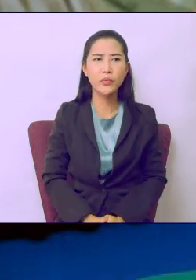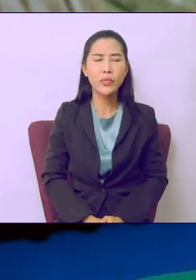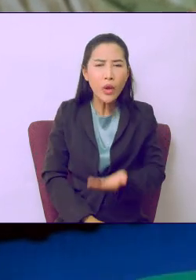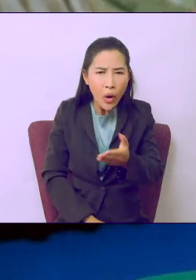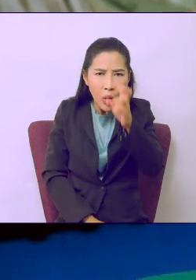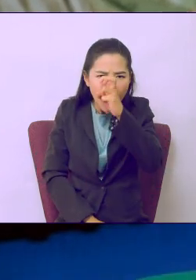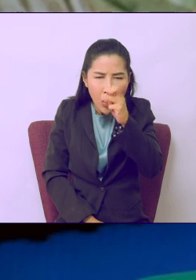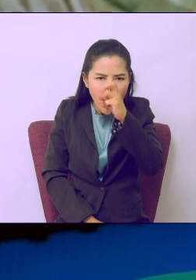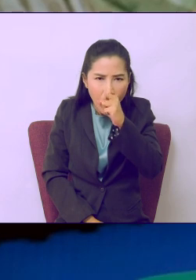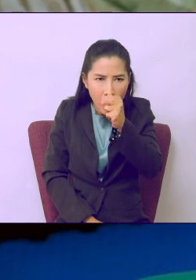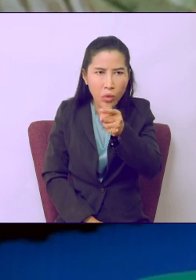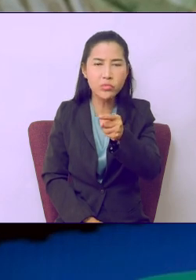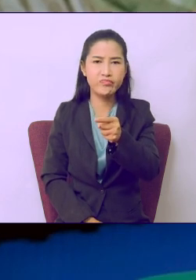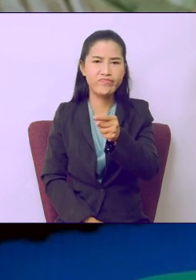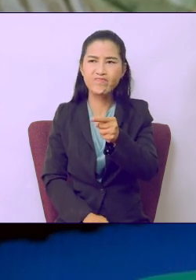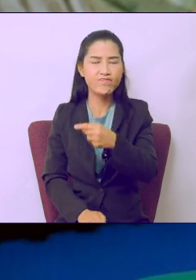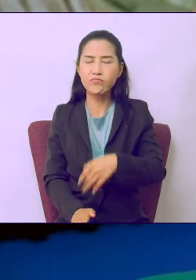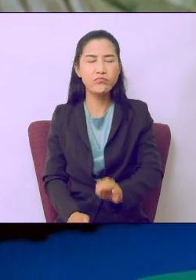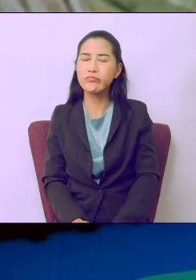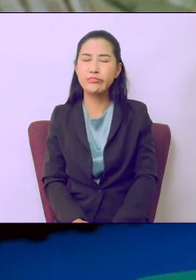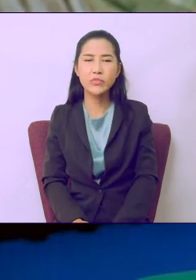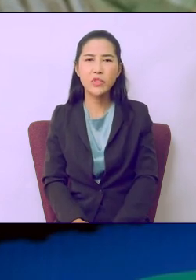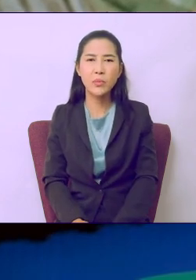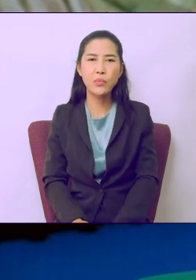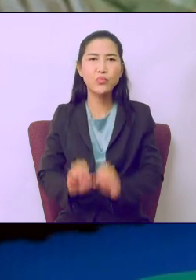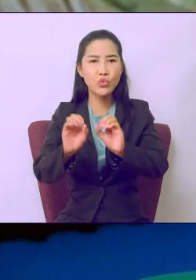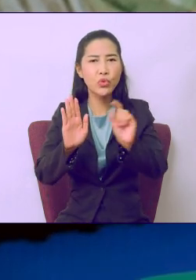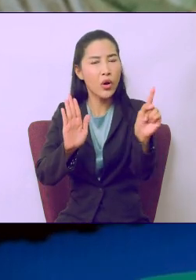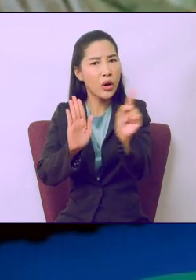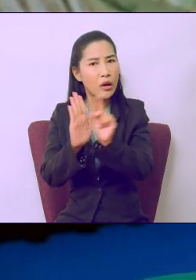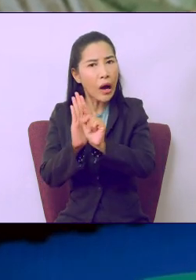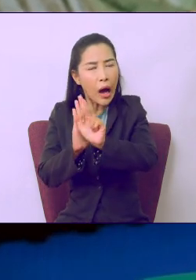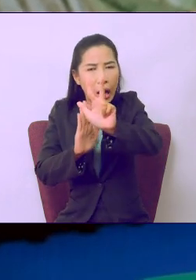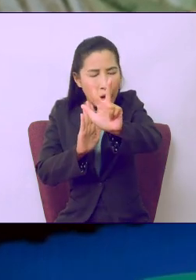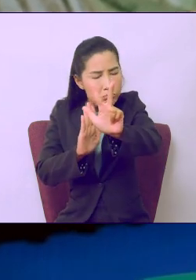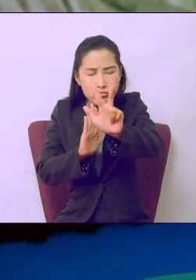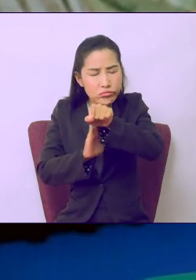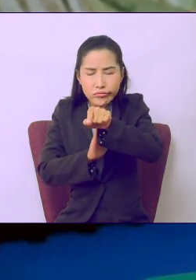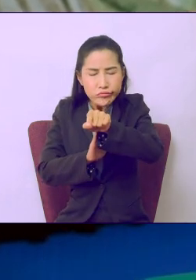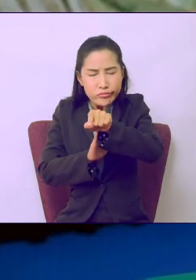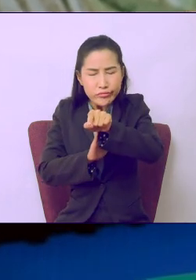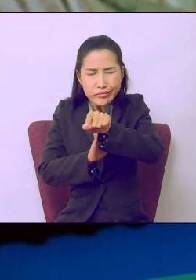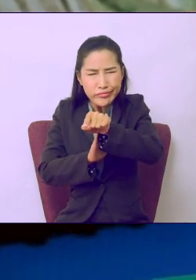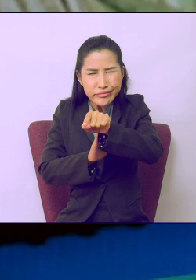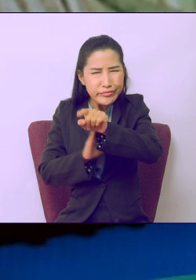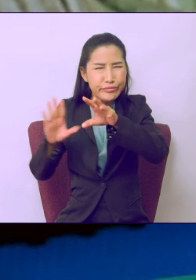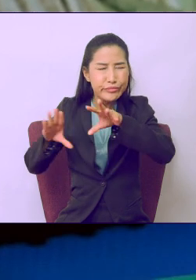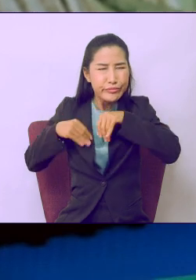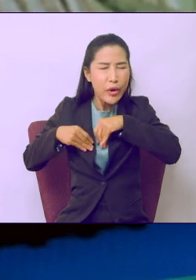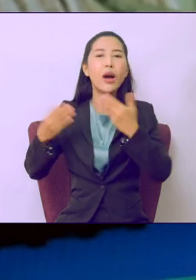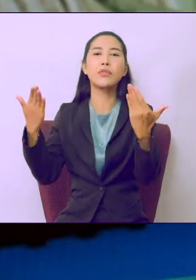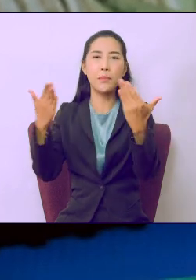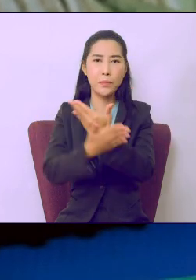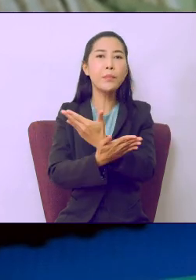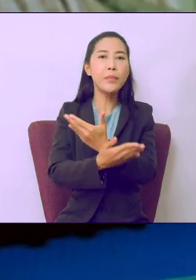ว่าขอลองก่อนแต่ถ้าวันแรก 3ครั้งแรกอ่ะเขาไม่เอาคือไม่เอาผมะก็ต้องก็ต้องก็ต้องก็ต้องเปลี่ยนคนนะครับก็ไม่ได้ง่ายเพราะว่า